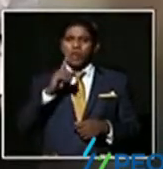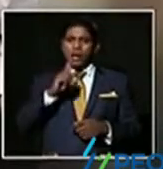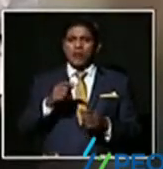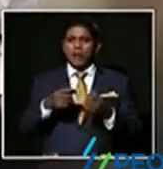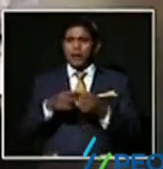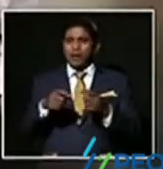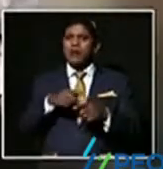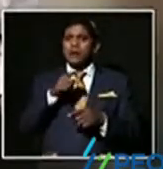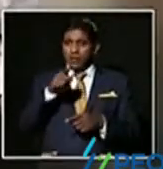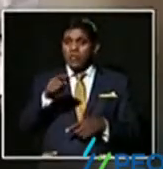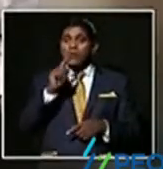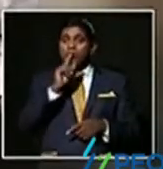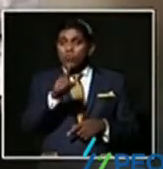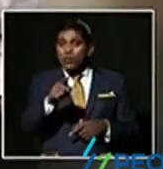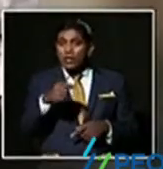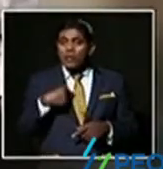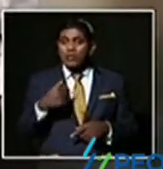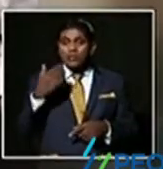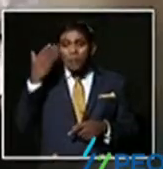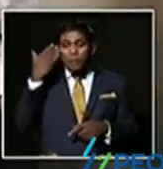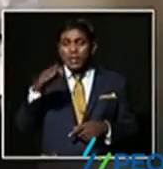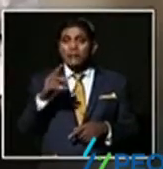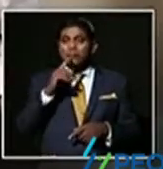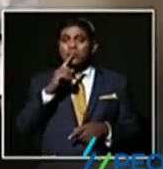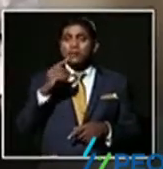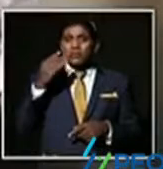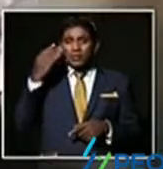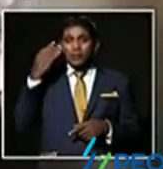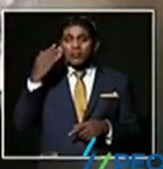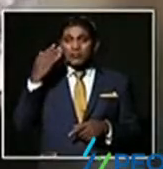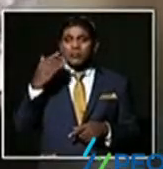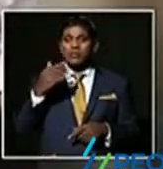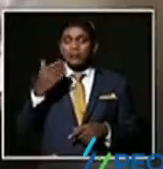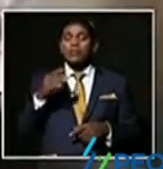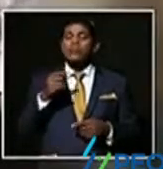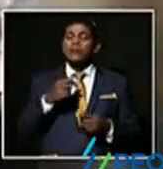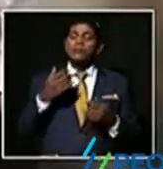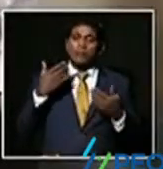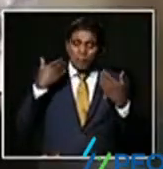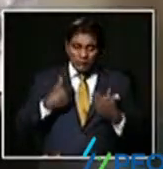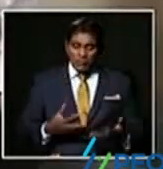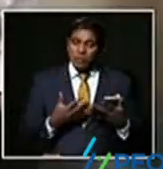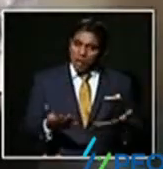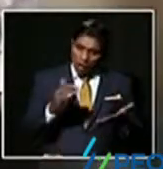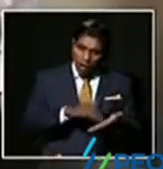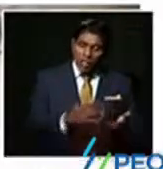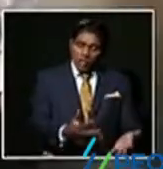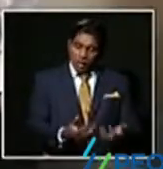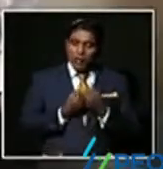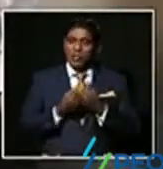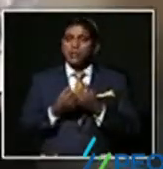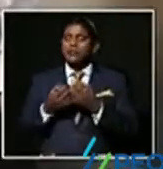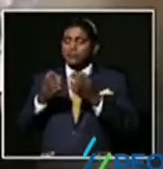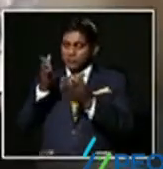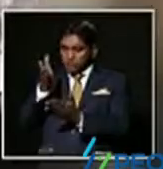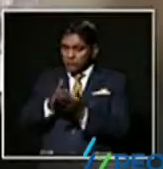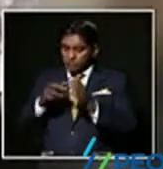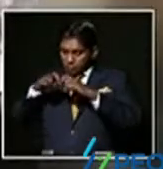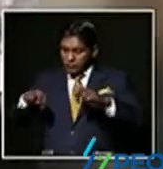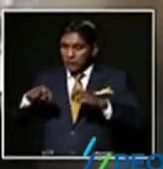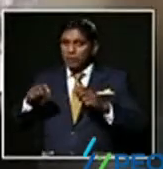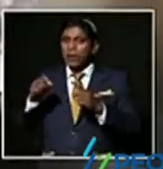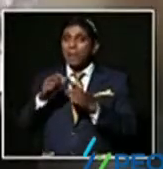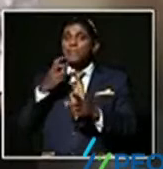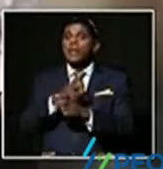කරන්නේ එයාගේ මියගිය වලලා දාපු බොඩි එක අප ගොඩ ගන්න. ගොඩ අරන් ඒක ස්වාධීන පරීක්ෂණයට බාර දෙන්න පේරදෙන විශ්වවිද්‍යාලයේ